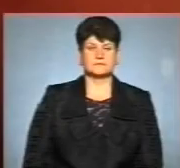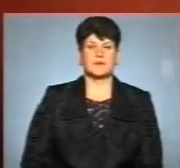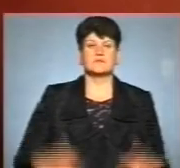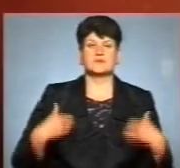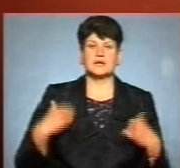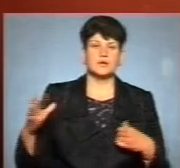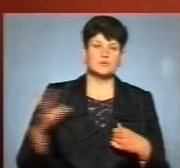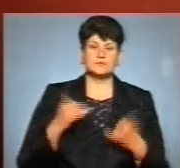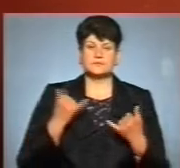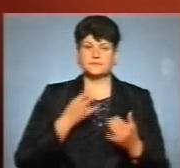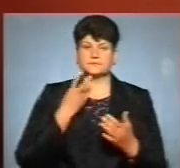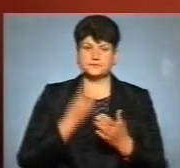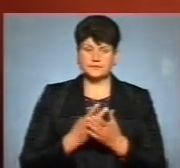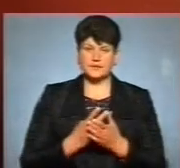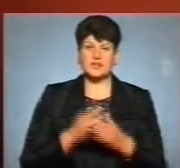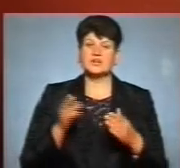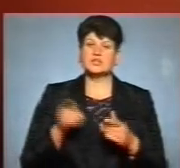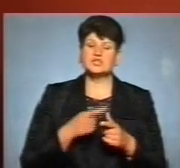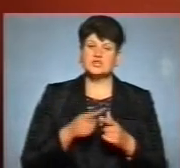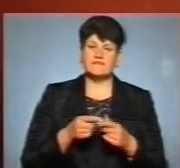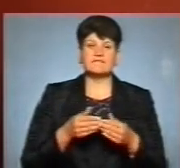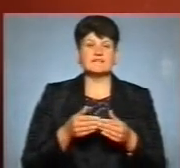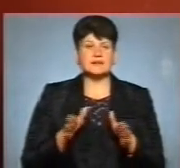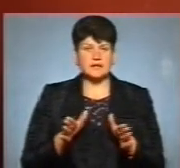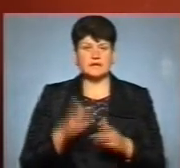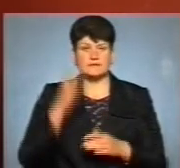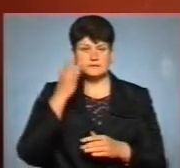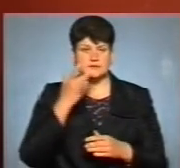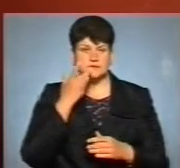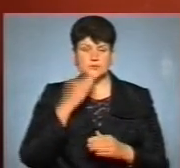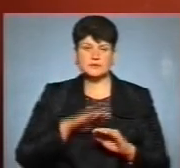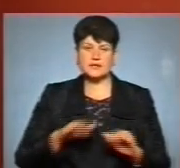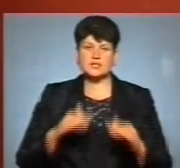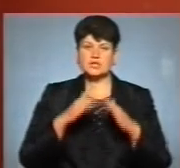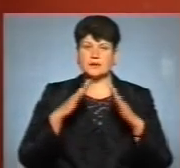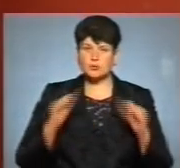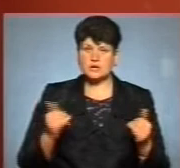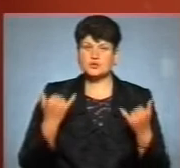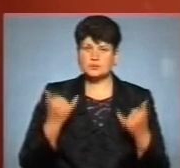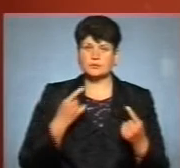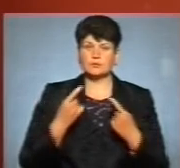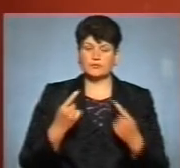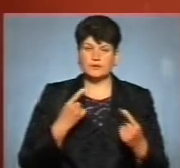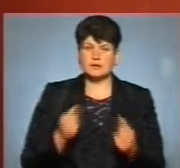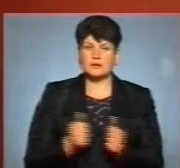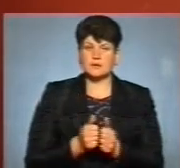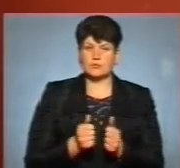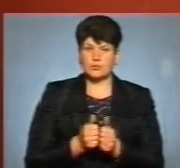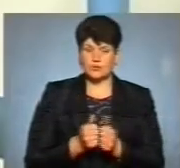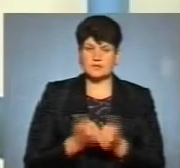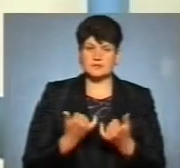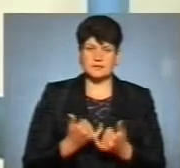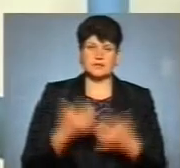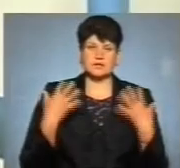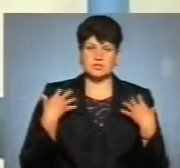Мої вітання усім, хто зараз з нами. Чи відкриють влітку дитячі табори на Тернопільщині, говоритимемо сьогодні. І поряд зі мною начальник управління